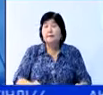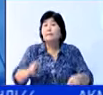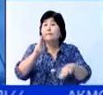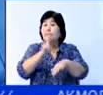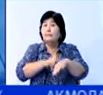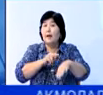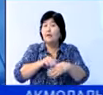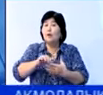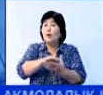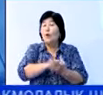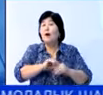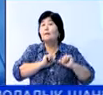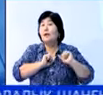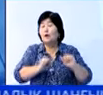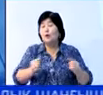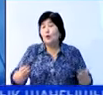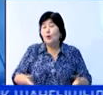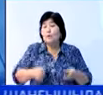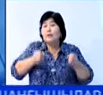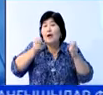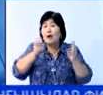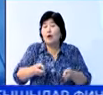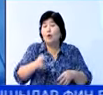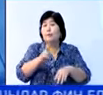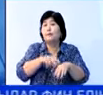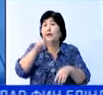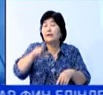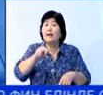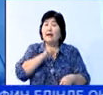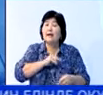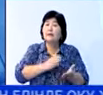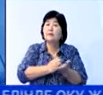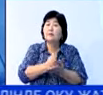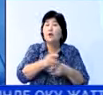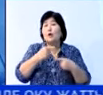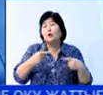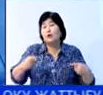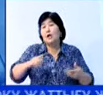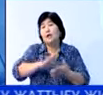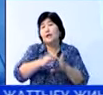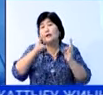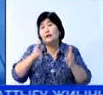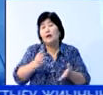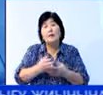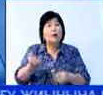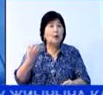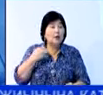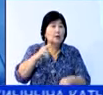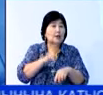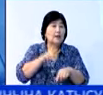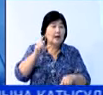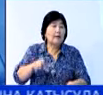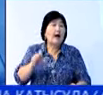Полиция қоғамның қорғаны, өмірін қауіп-қатерге тиетін тәртіп сақшылары қызмет бабында түрлі жағдайға тап болады. Мәселен, қызылордалық